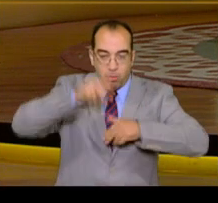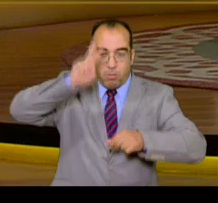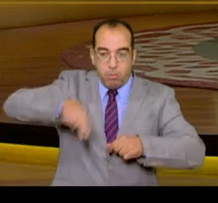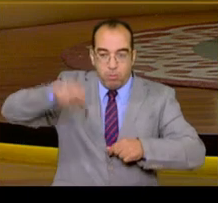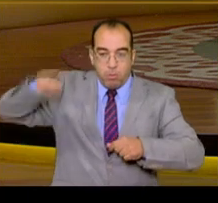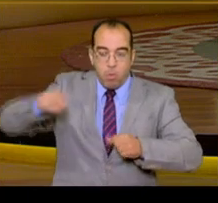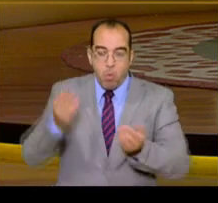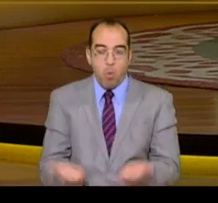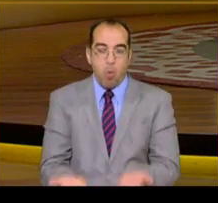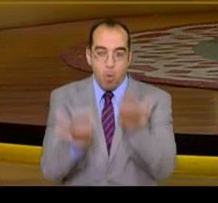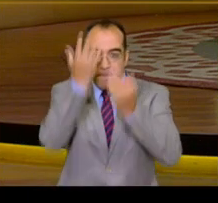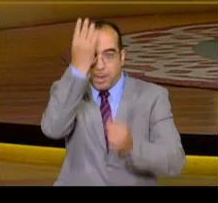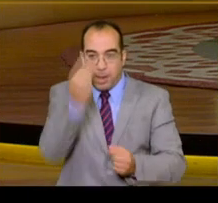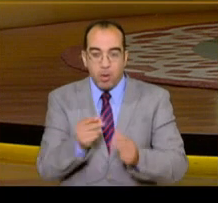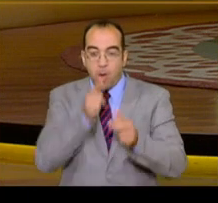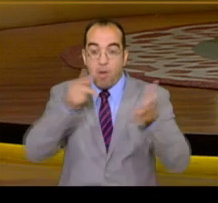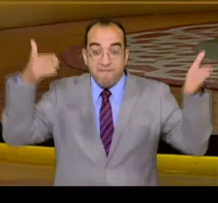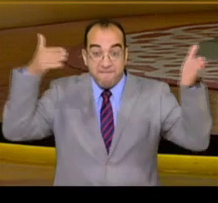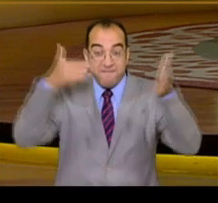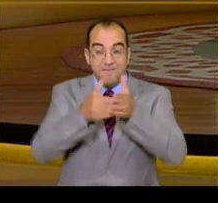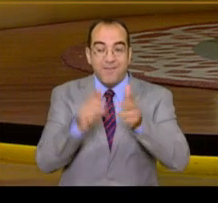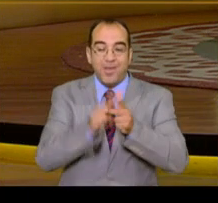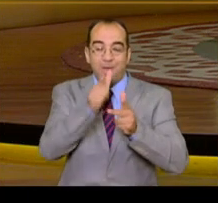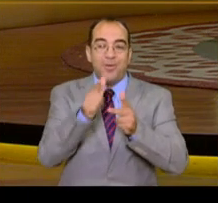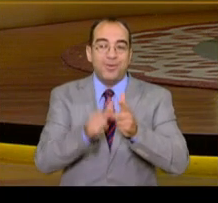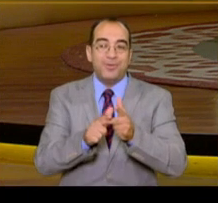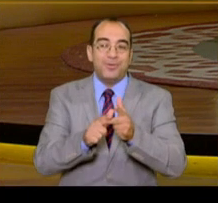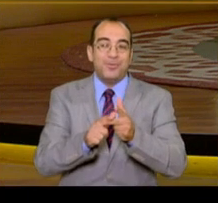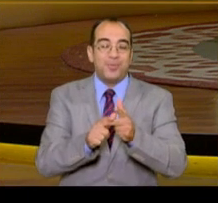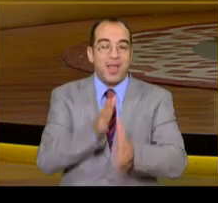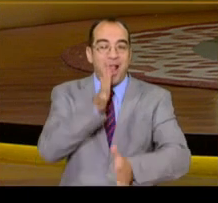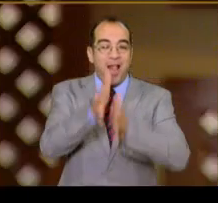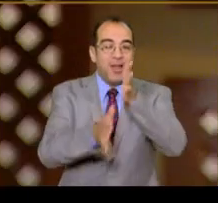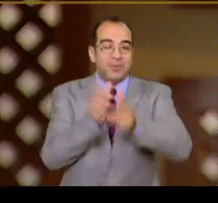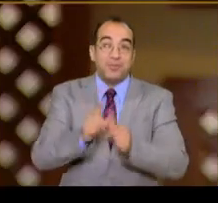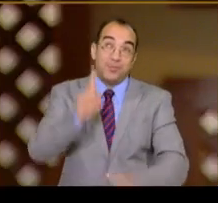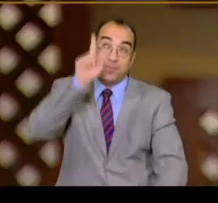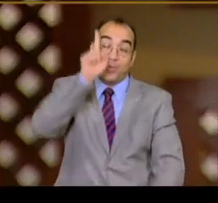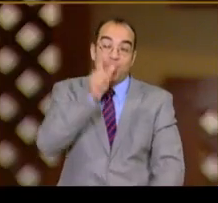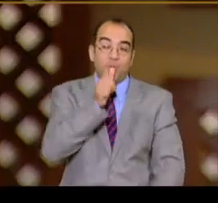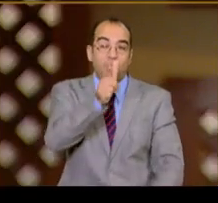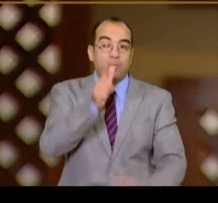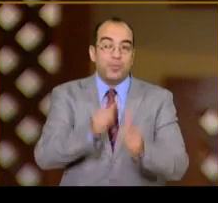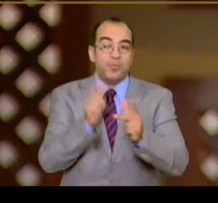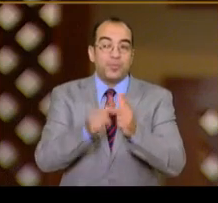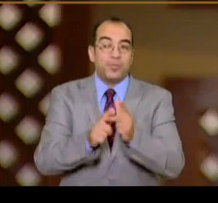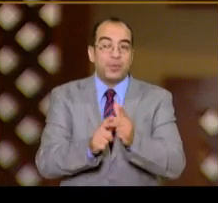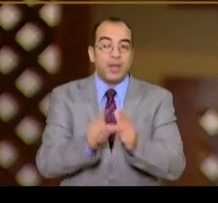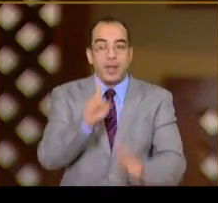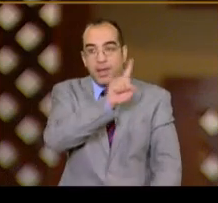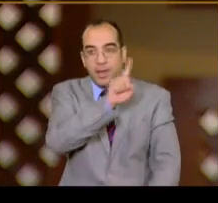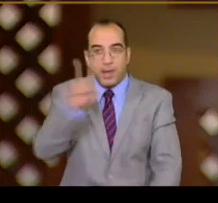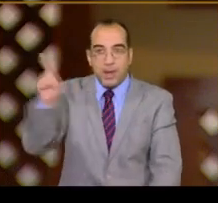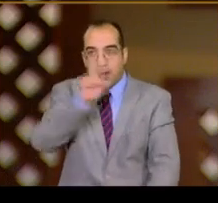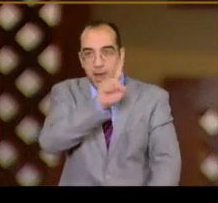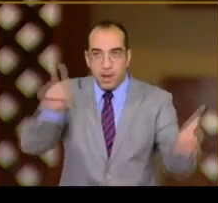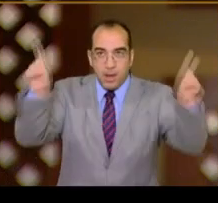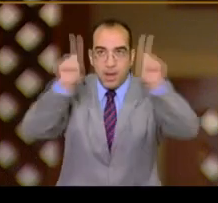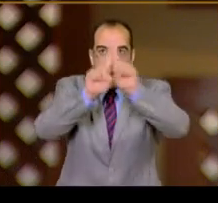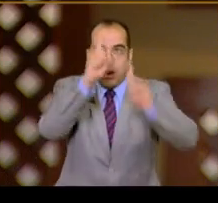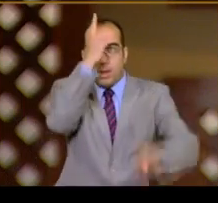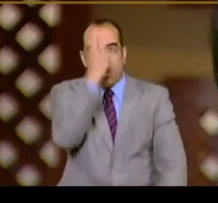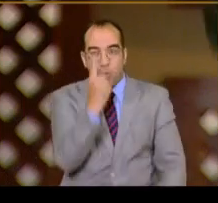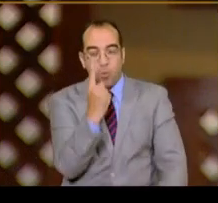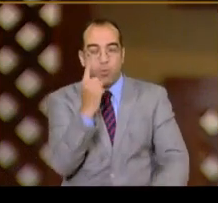المزمل لحد ما قال له بيكلمه عن ربنا بيقول له لا اله الا